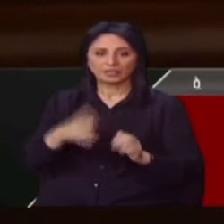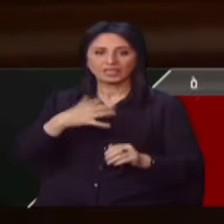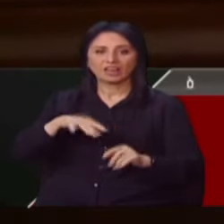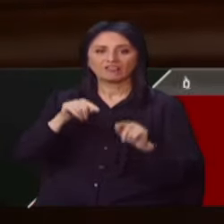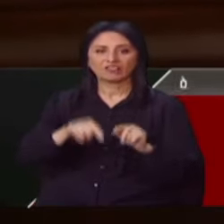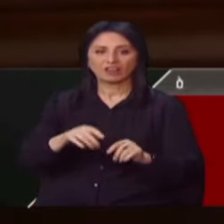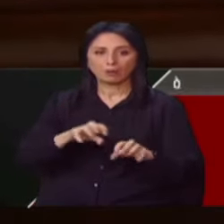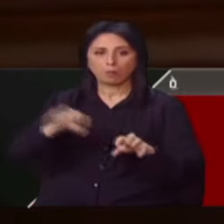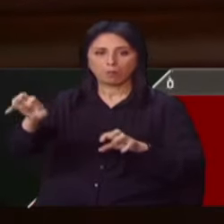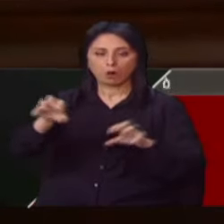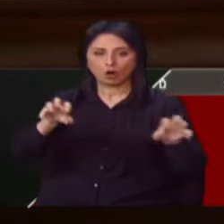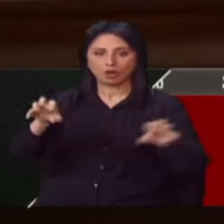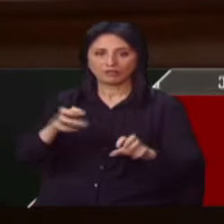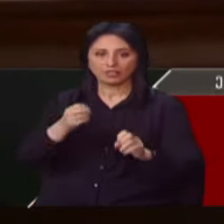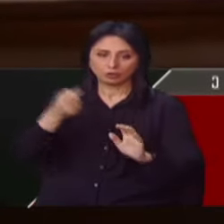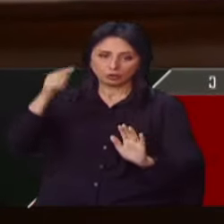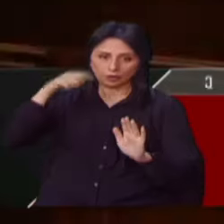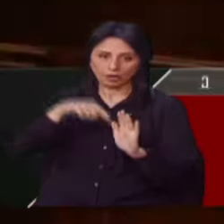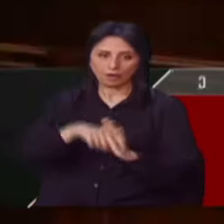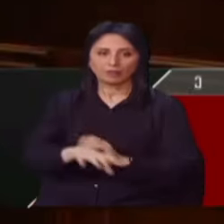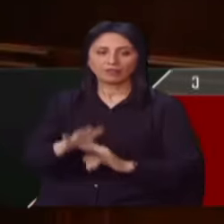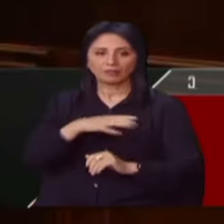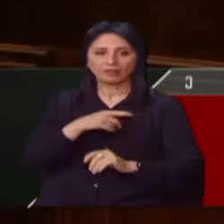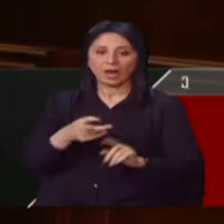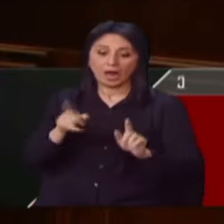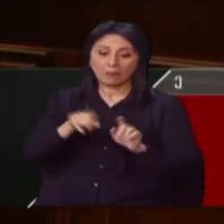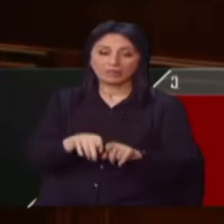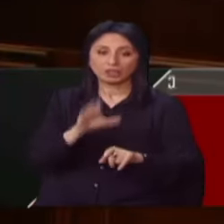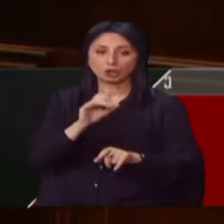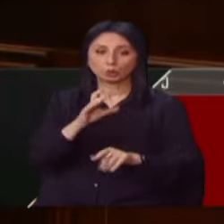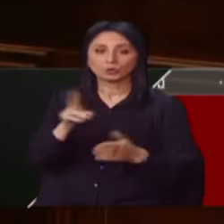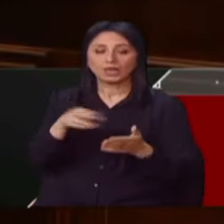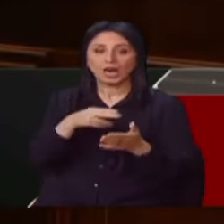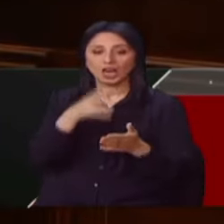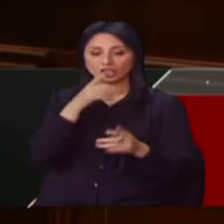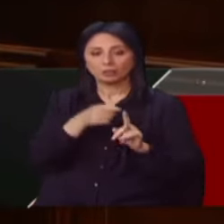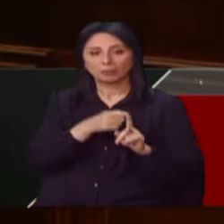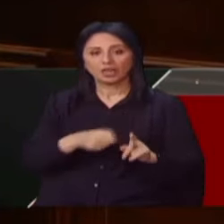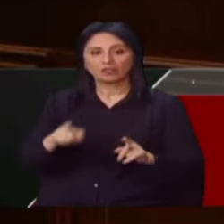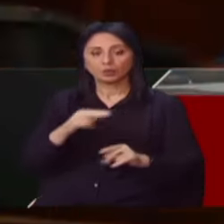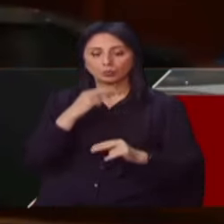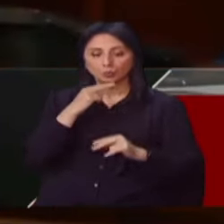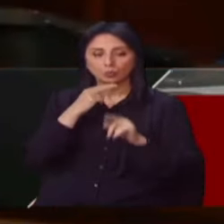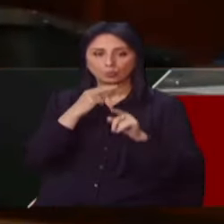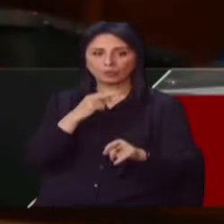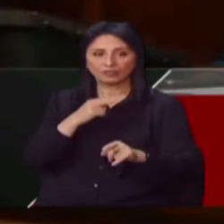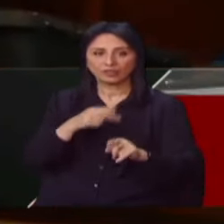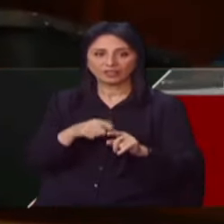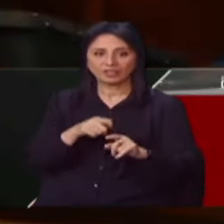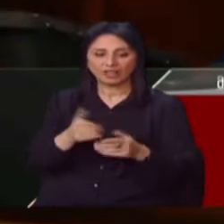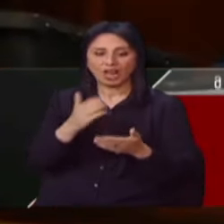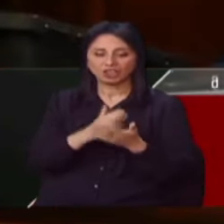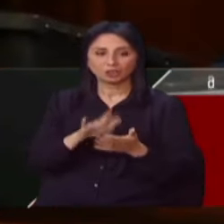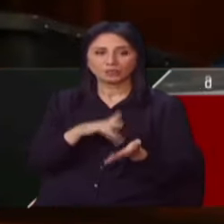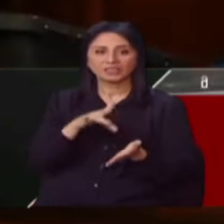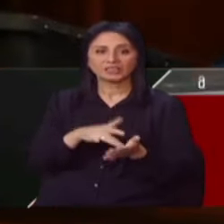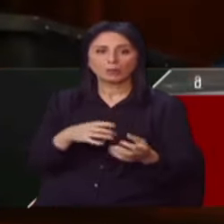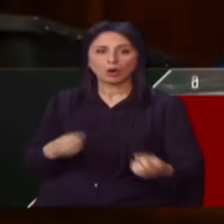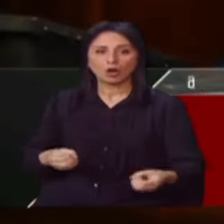ქვეყანაში პოლარიზაციის გაღრმავება იყო. ამასთან სუსის ანგარიშო პერიოდში ყურადღებას არ შემდგარ